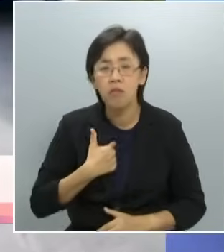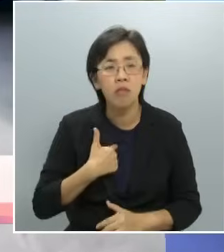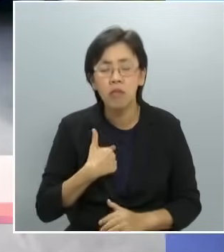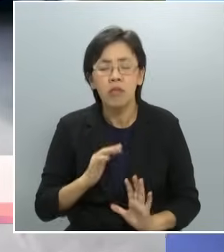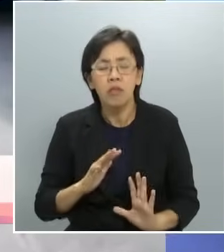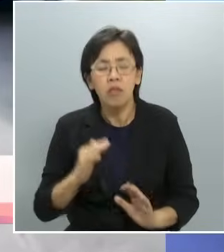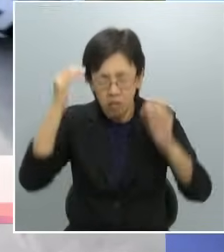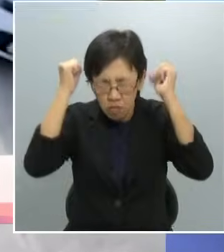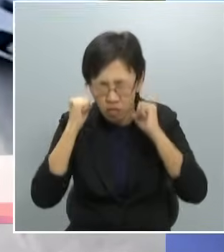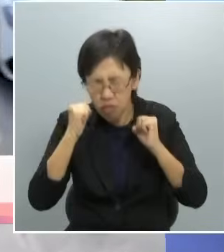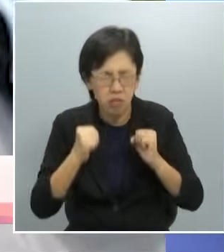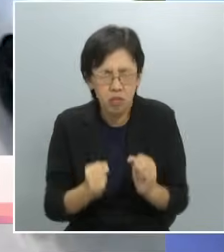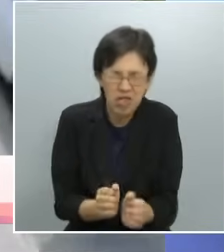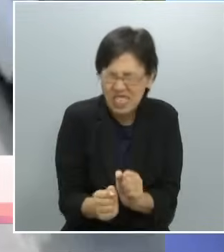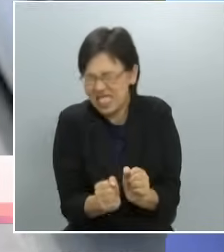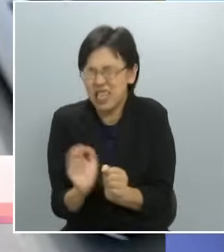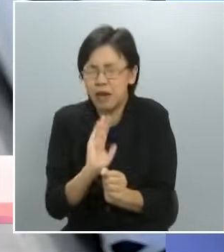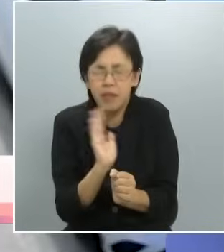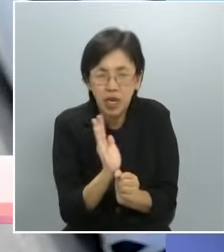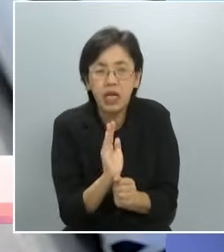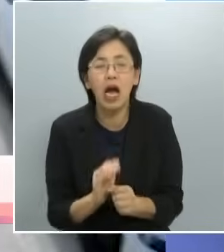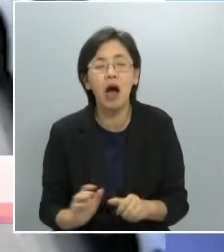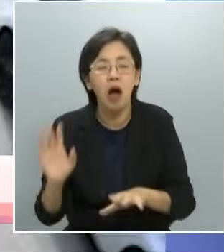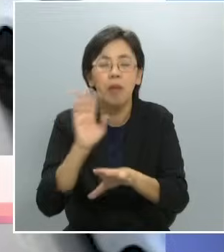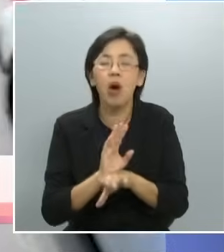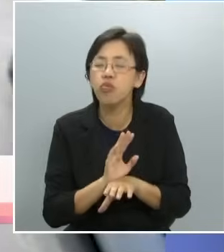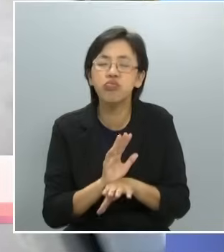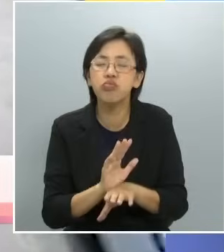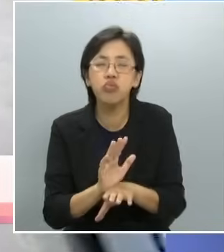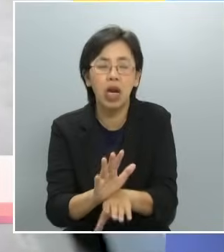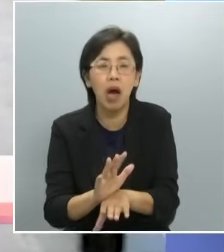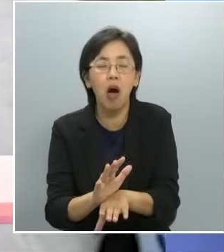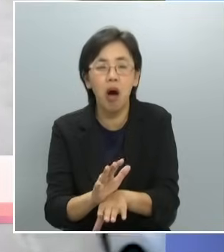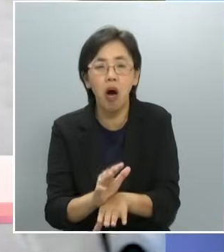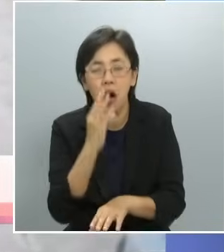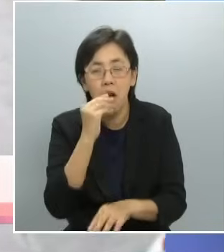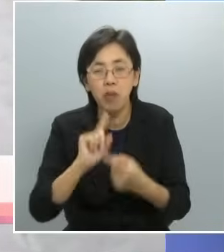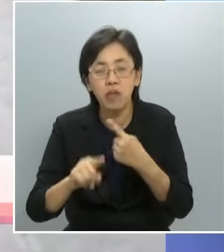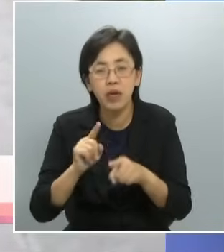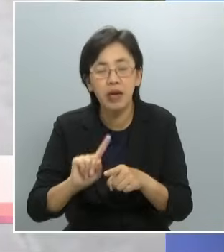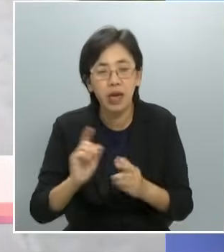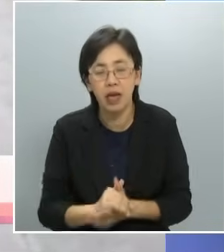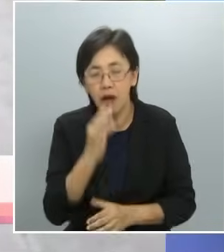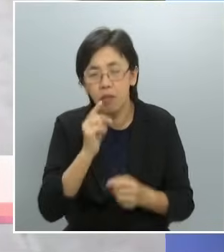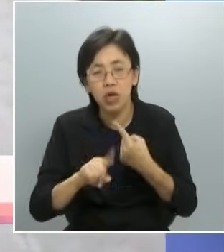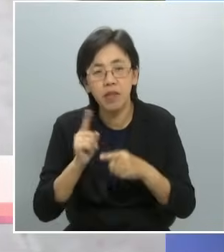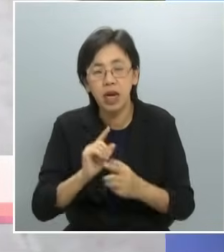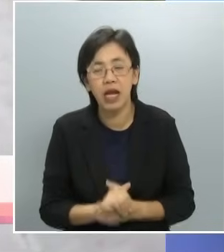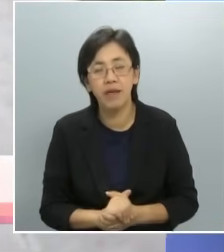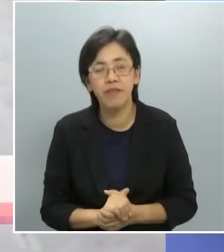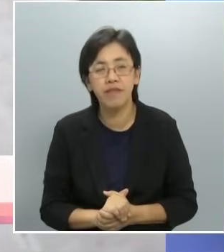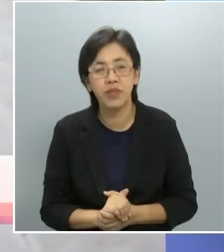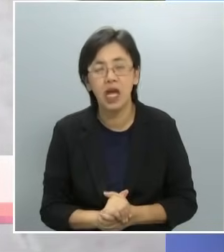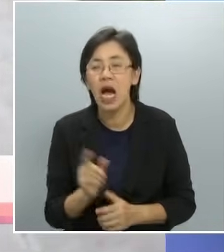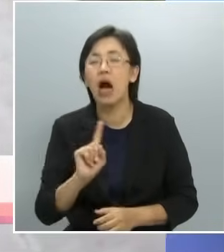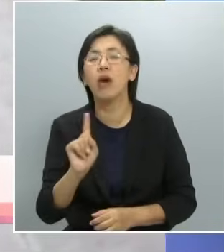นะคะขณะที่ถูกควบคุมตัวอยู่ในรถกลุ่มคนร้ายได้เผลอหลุดเรียกชื่อเพื่อนร่วมทีมออกมาว่าแงะเอาไง